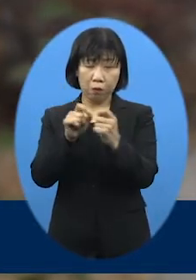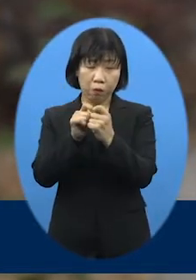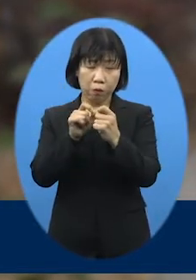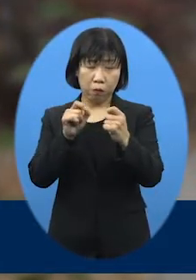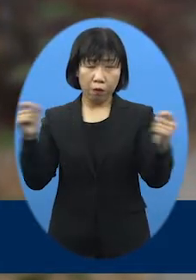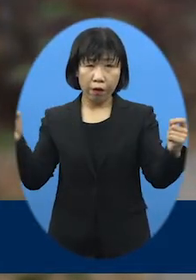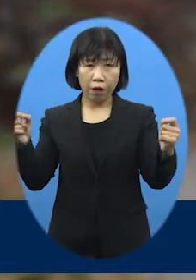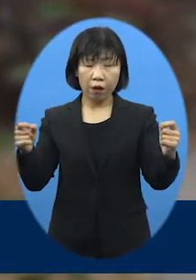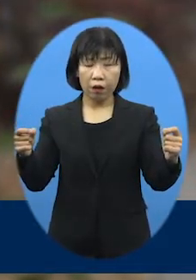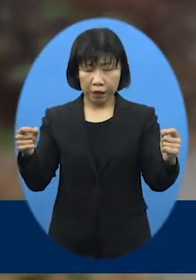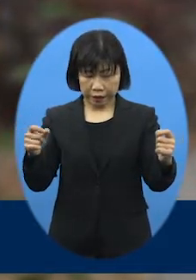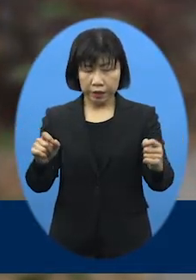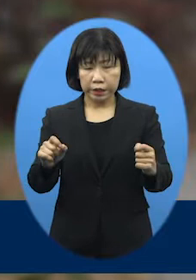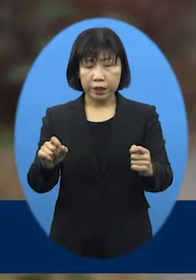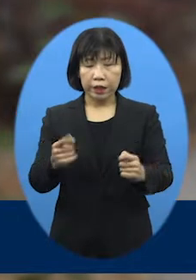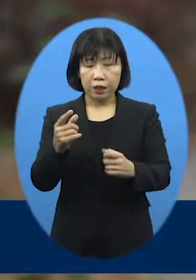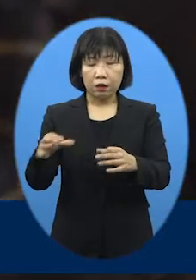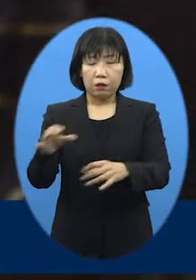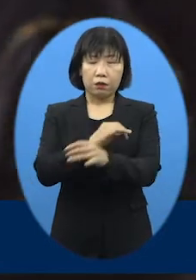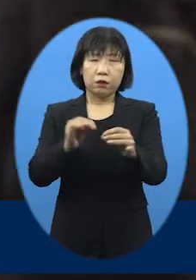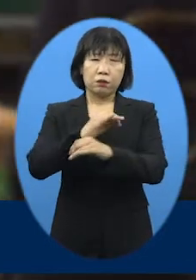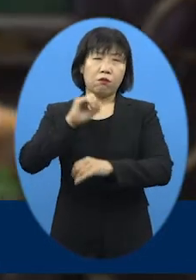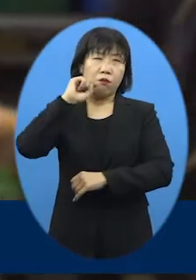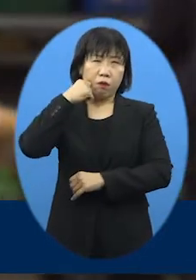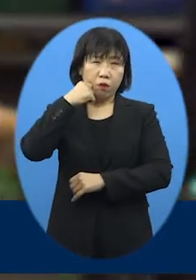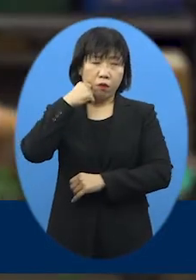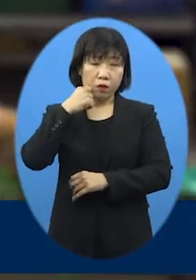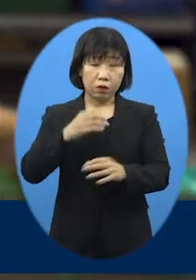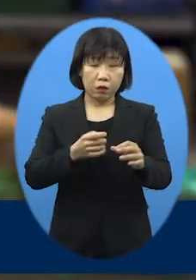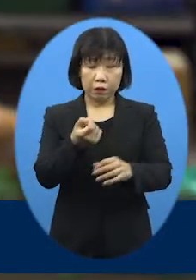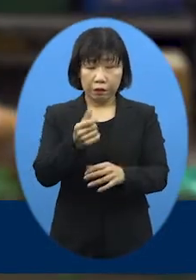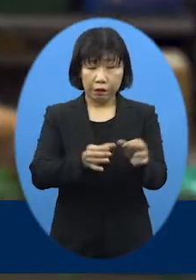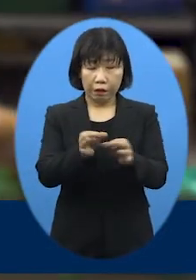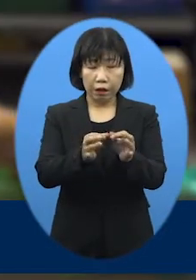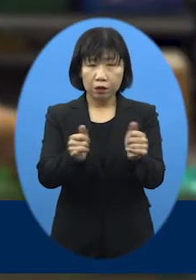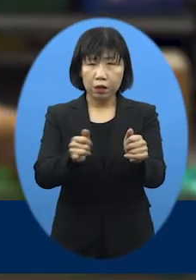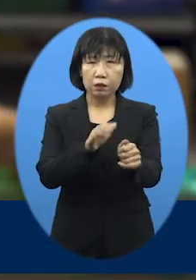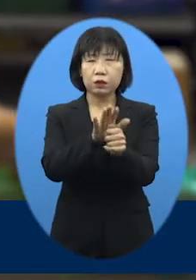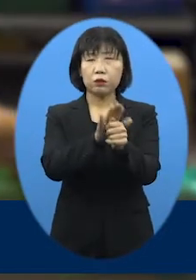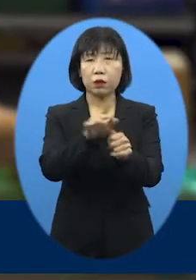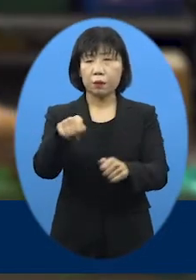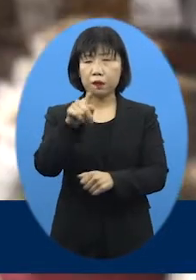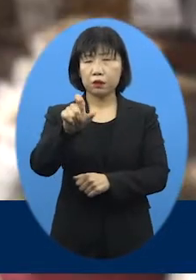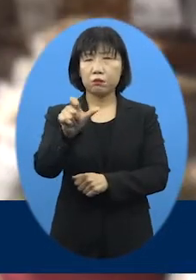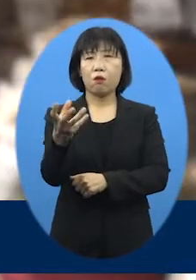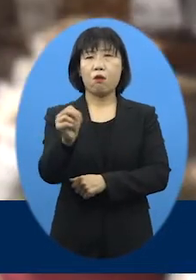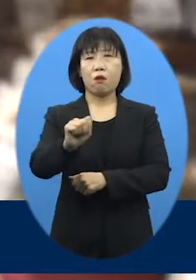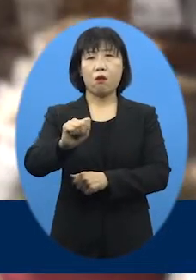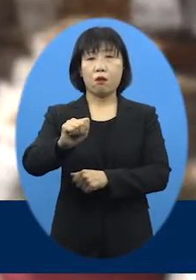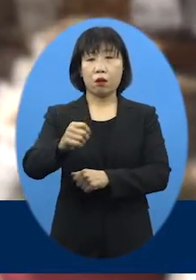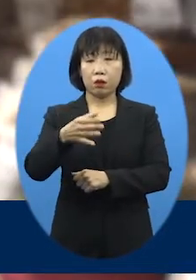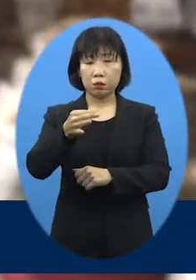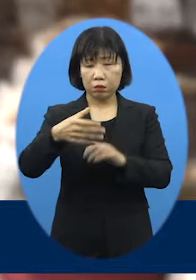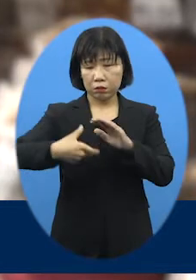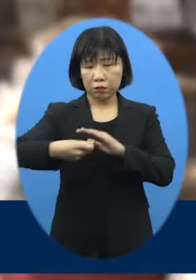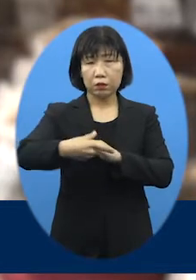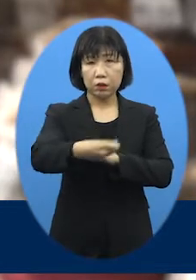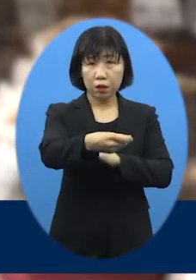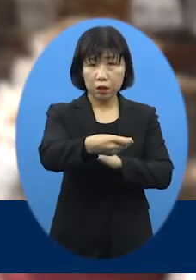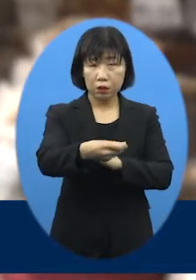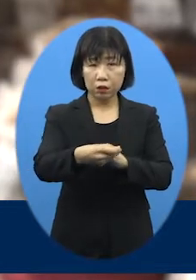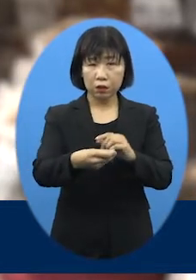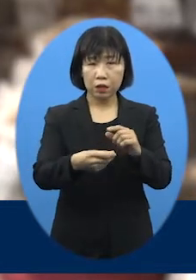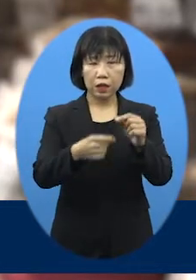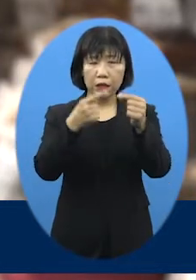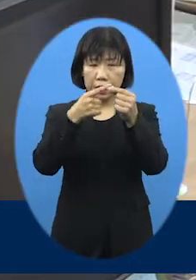장기화로 경제적 어려움을 겪고 있는 영세 소상공인의 지원하기 위해 총 115억 원 의 중소기업 육성 기금 을